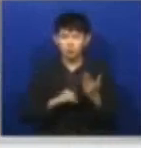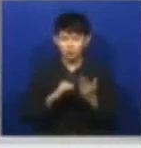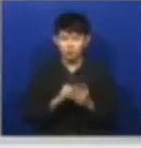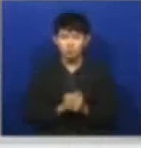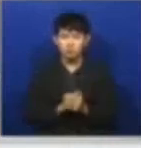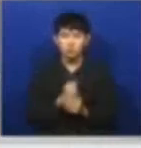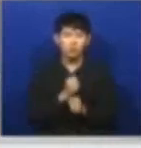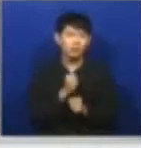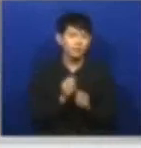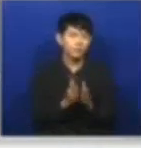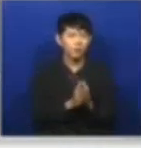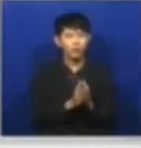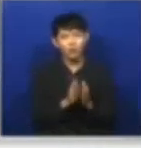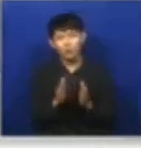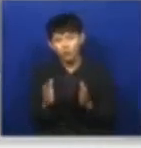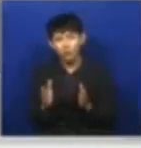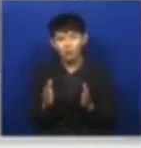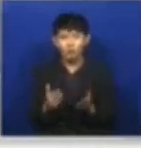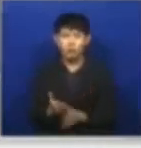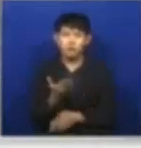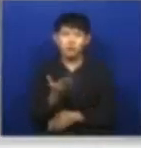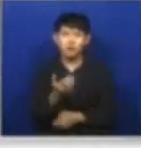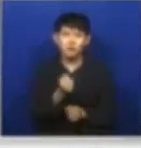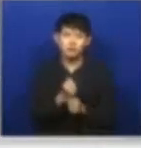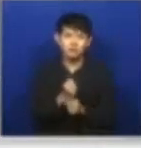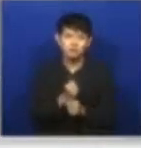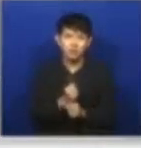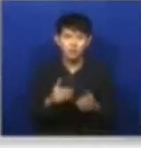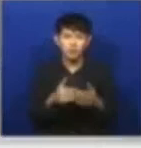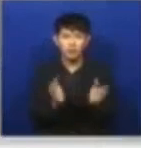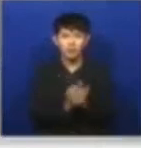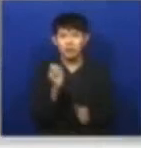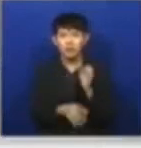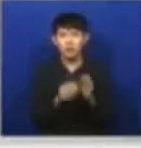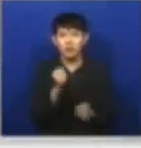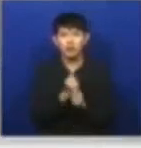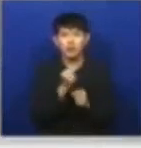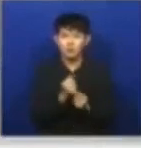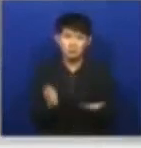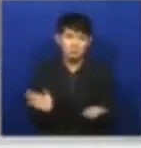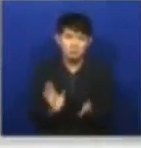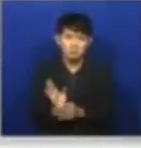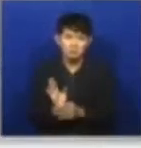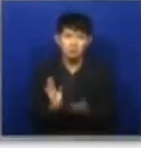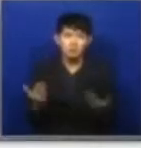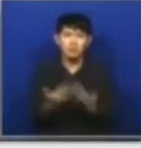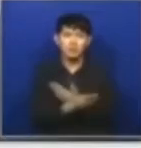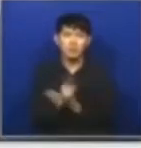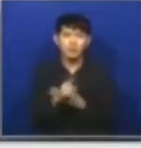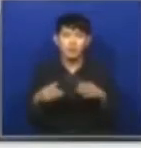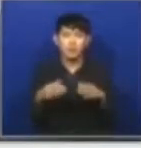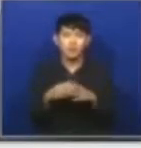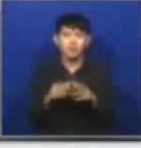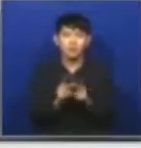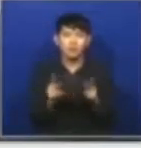พอทำไประยะหนึ่งท่านไม่ทำเรื่องขยะมูลฝอยเป็นวาระแห่งชาติแล้วท่านเปลี่ยนเป็นคณะกรรมการที่ท